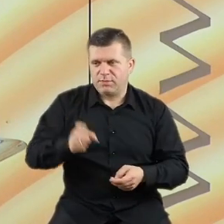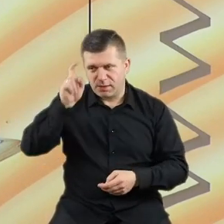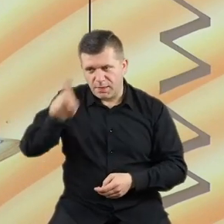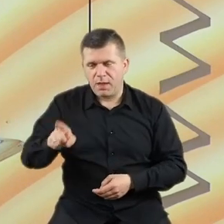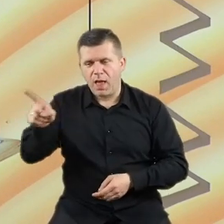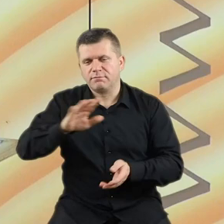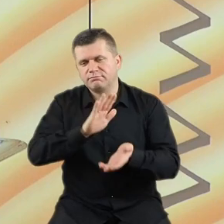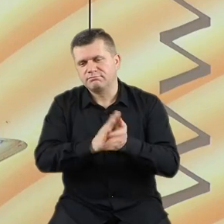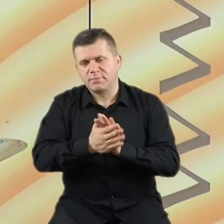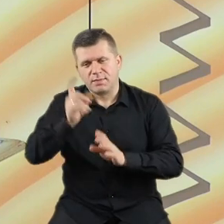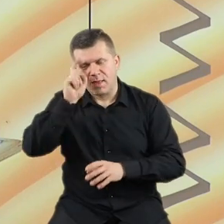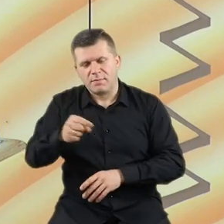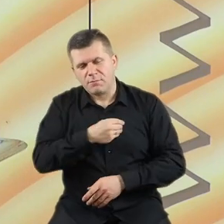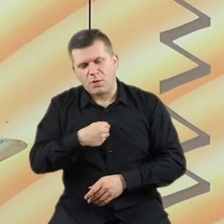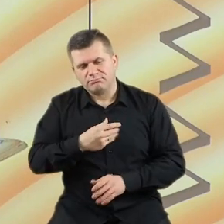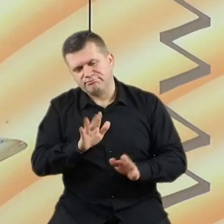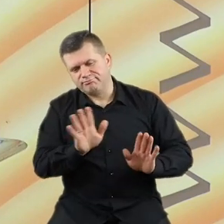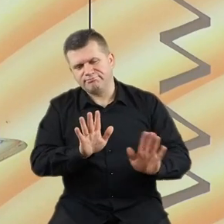ale w Niemczech przecież nie pozostają